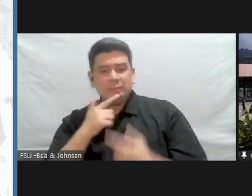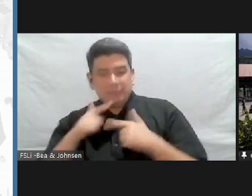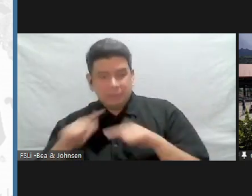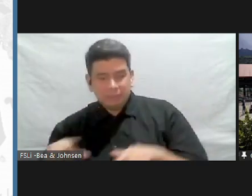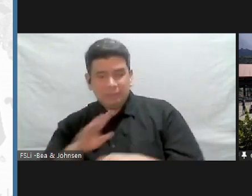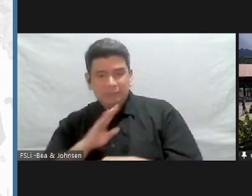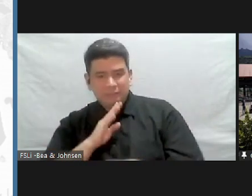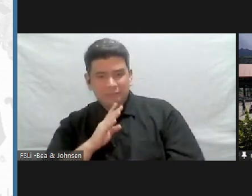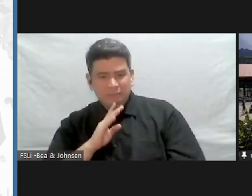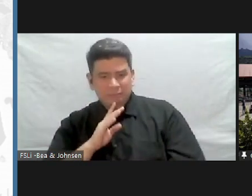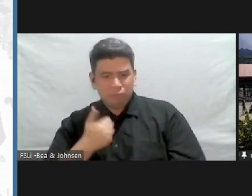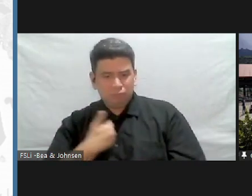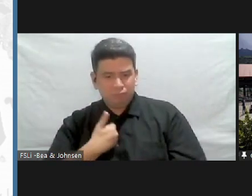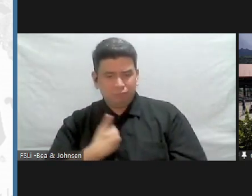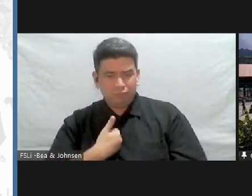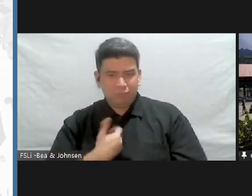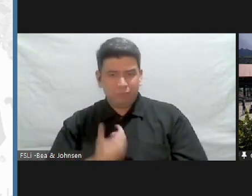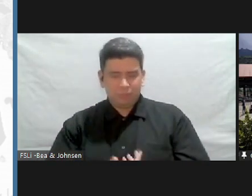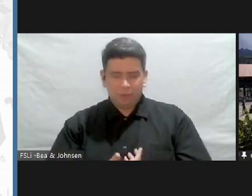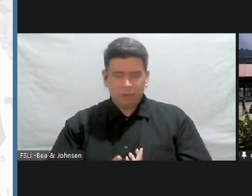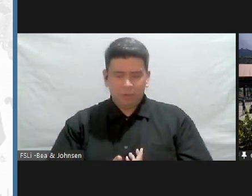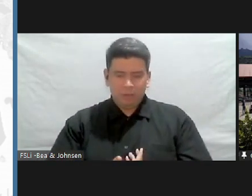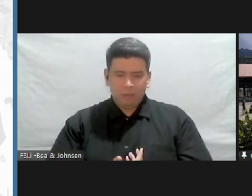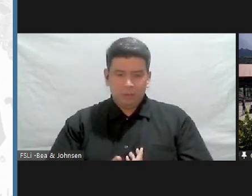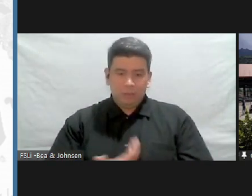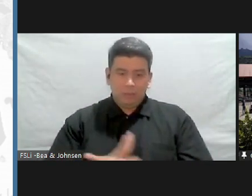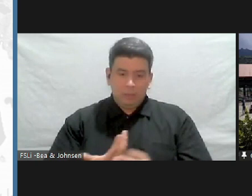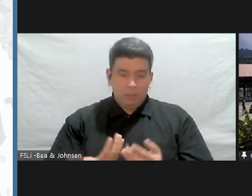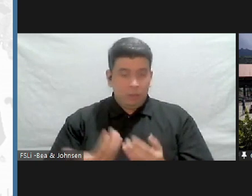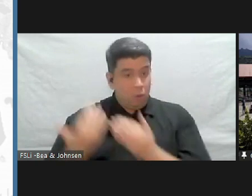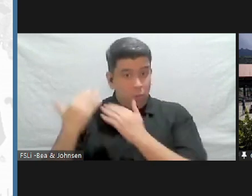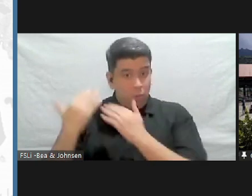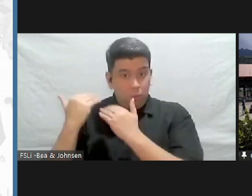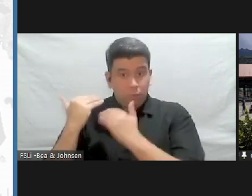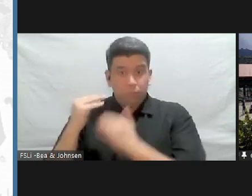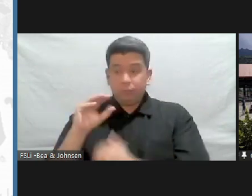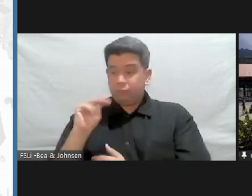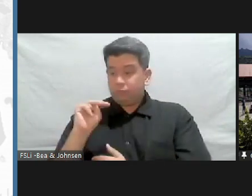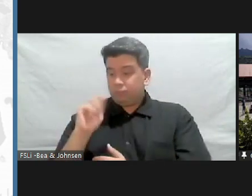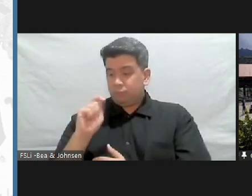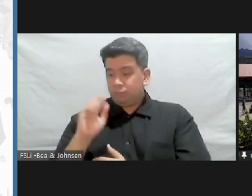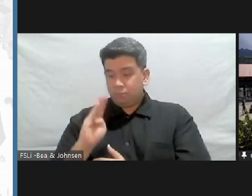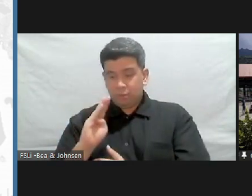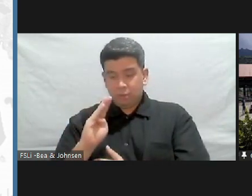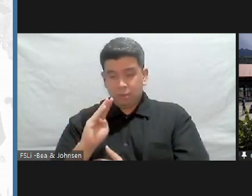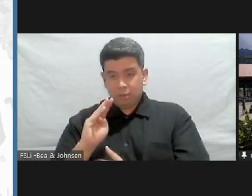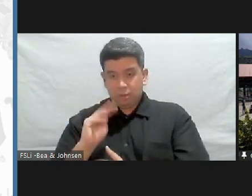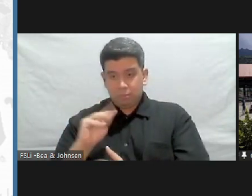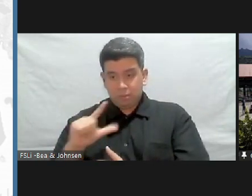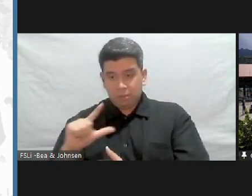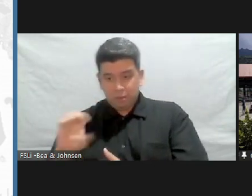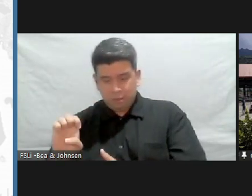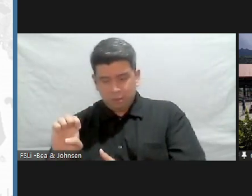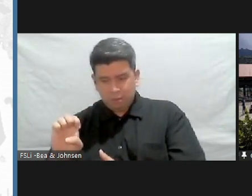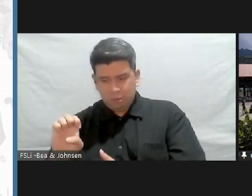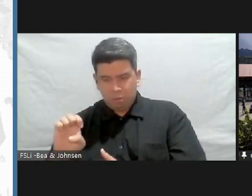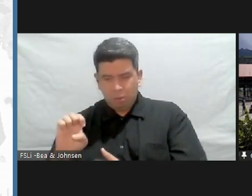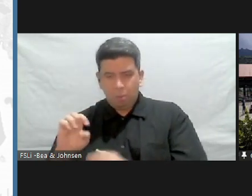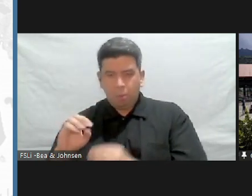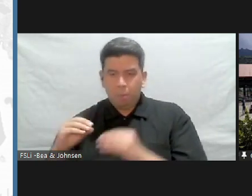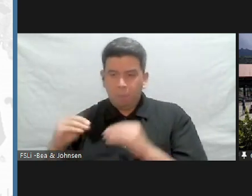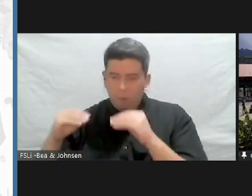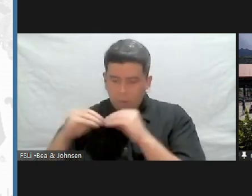ko, sana yung itong MTBMLE talagang kilalanin at mas mapag-aralan. Hindi ito